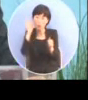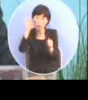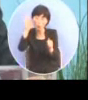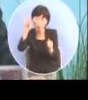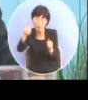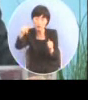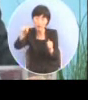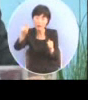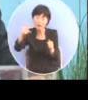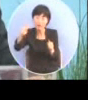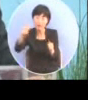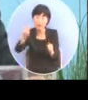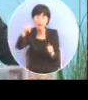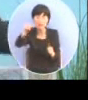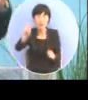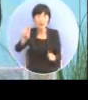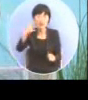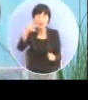gọi đến núi Đô-li-ve.